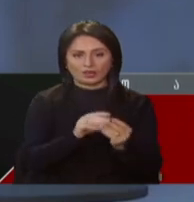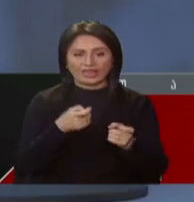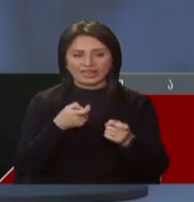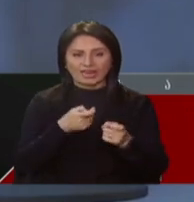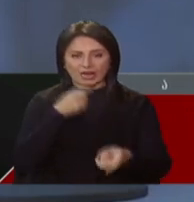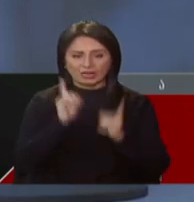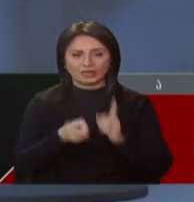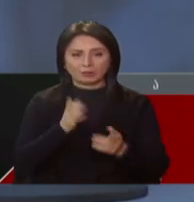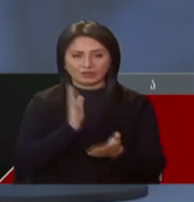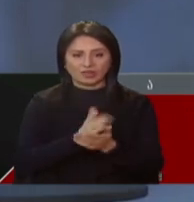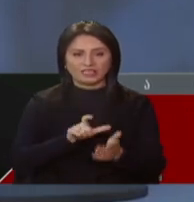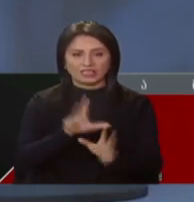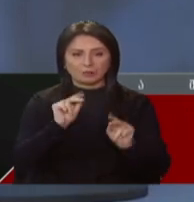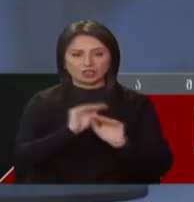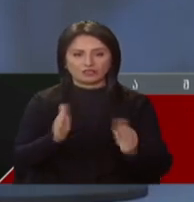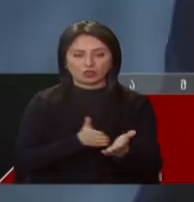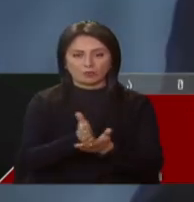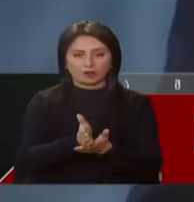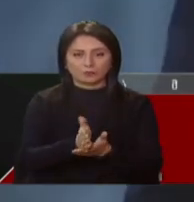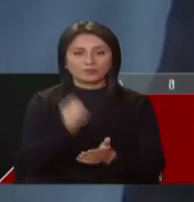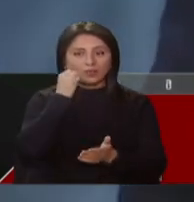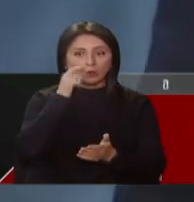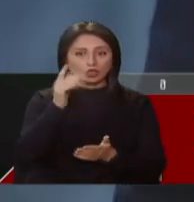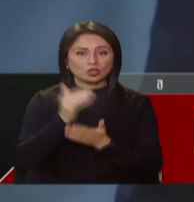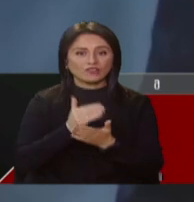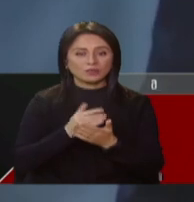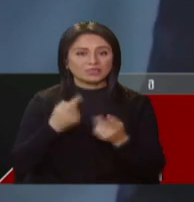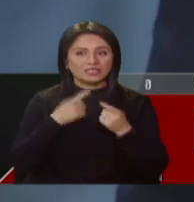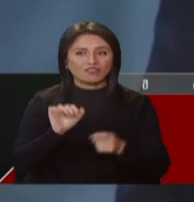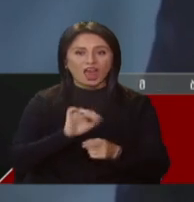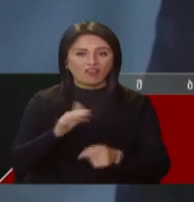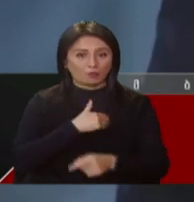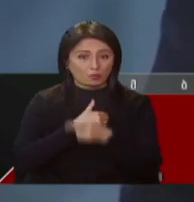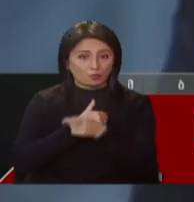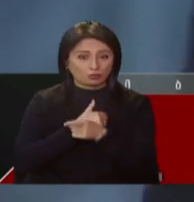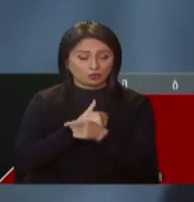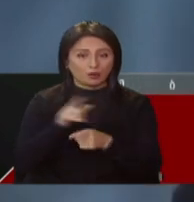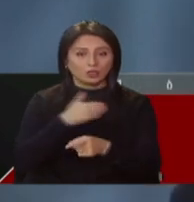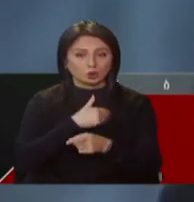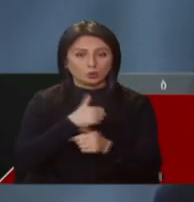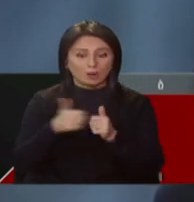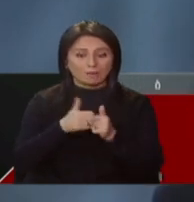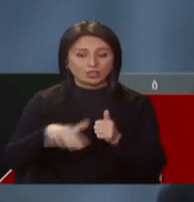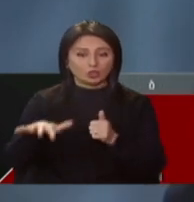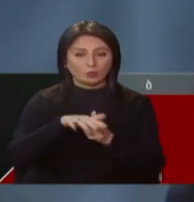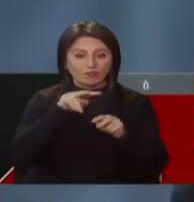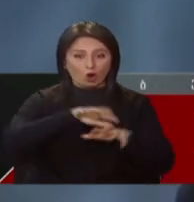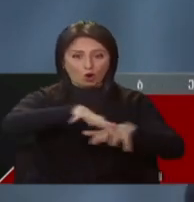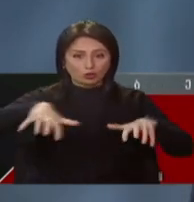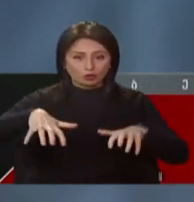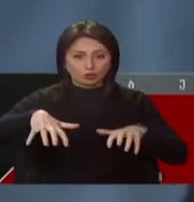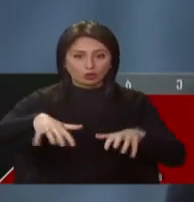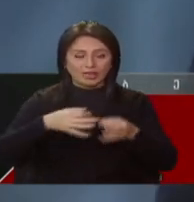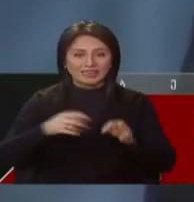იარაღი ნამდვილად არის გზა მშვიდობისკენ. მოსკოვის რეჟიმს სხვა ევროპა სურს. მას სურს მეზობელი ქვეყნების კონტროლი